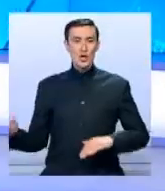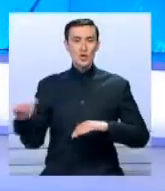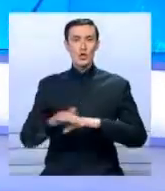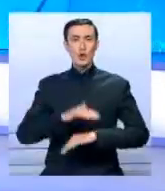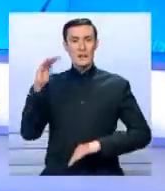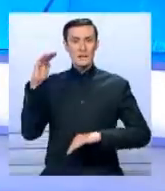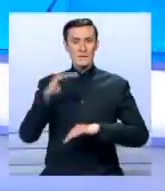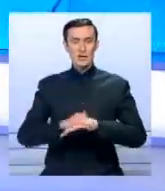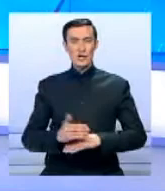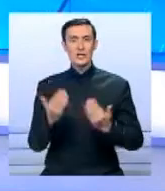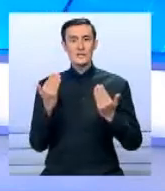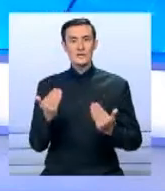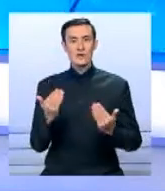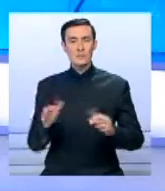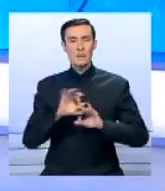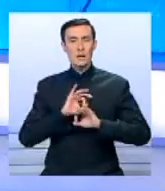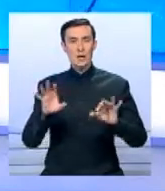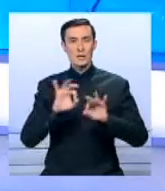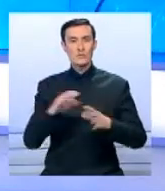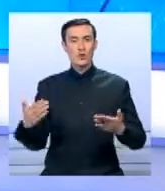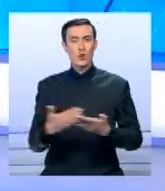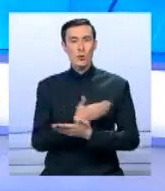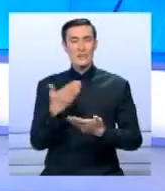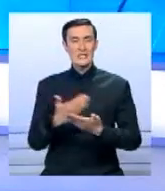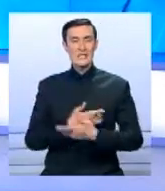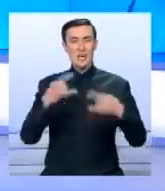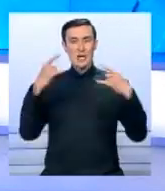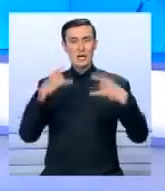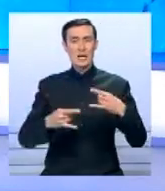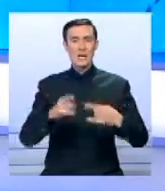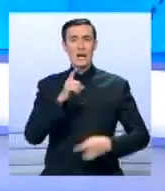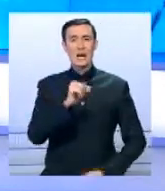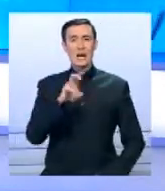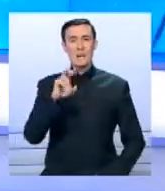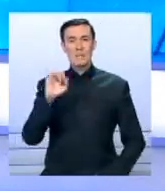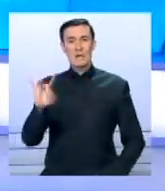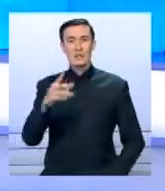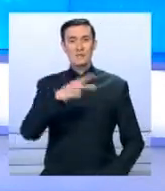Столица половина шестого. Добрый вечер. С новостями Эльвира Найманбаева и Хасан Исраил.